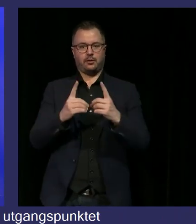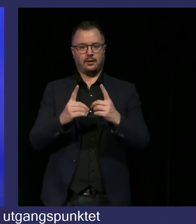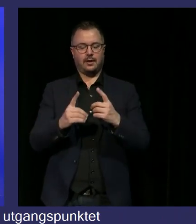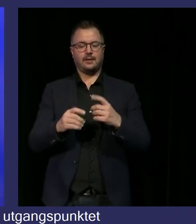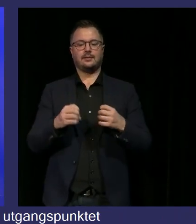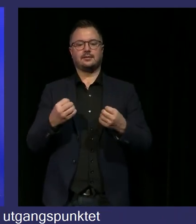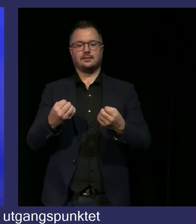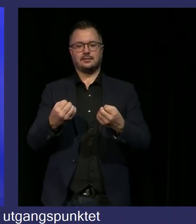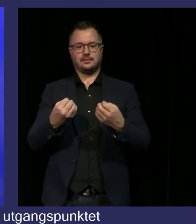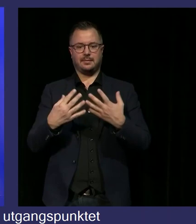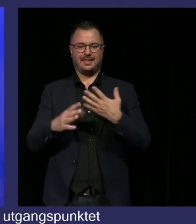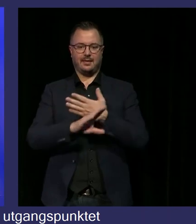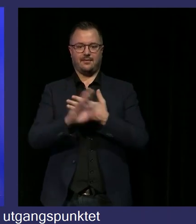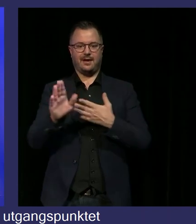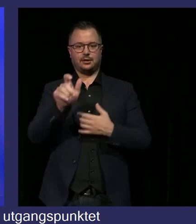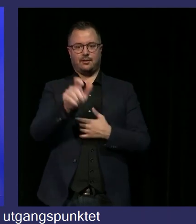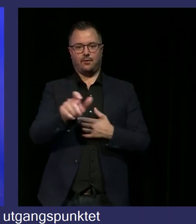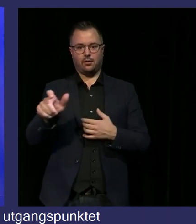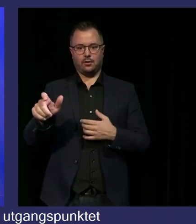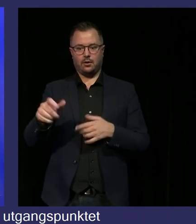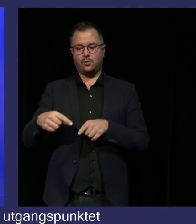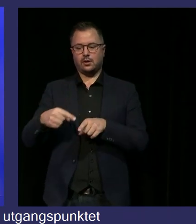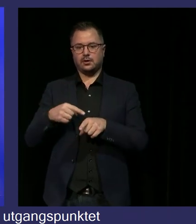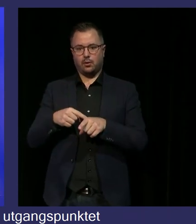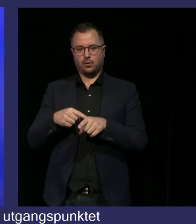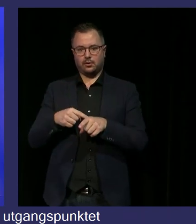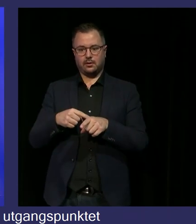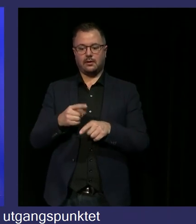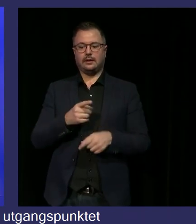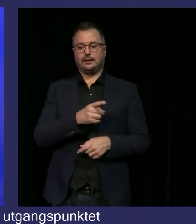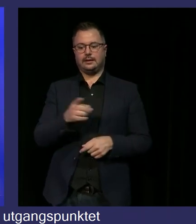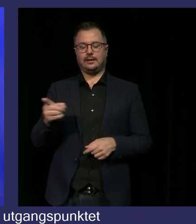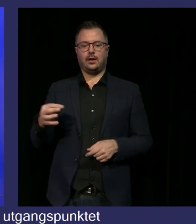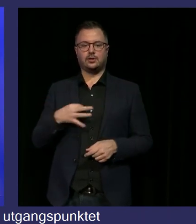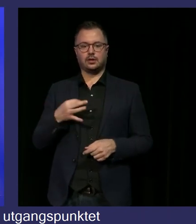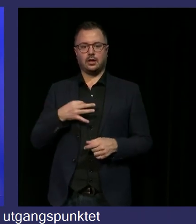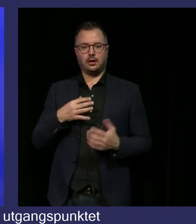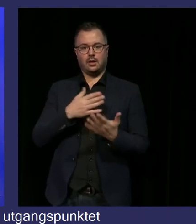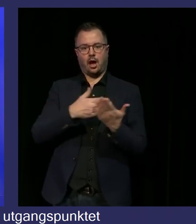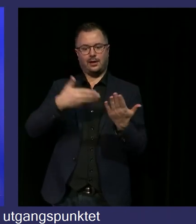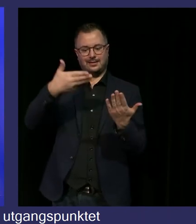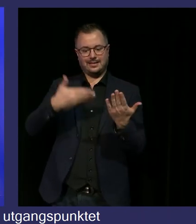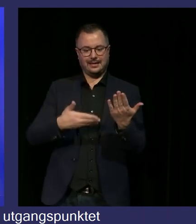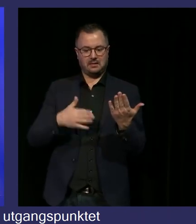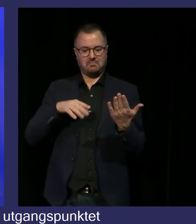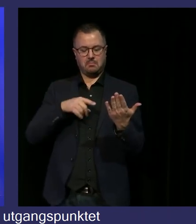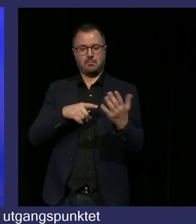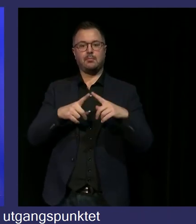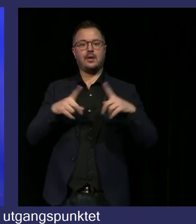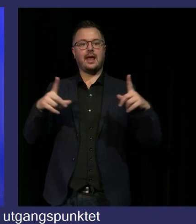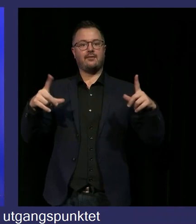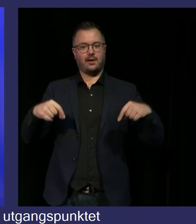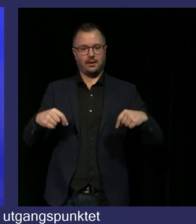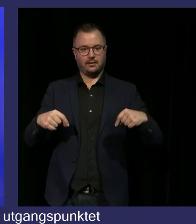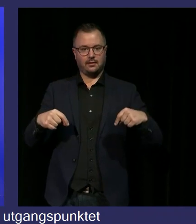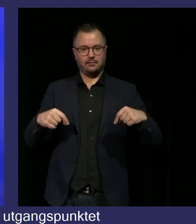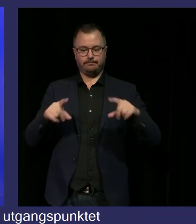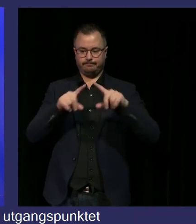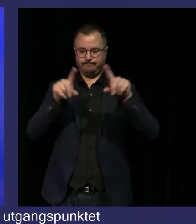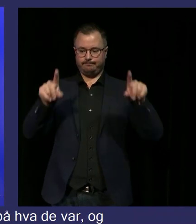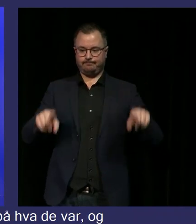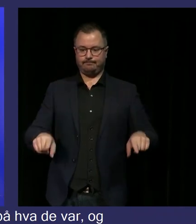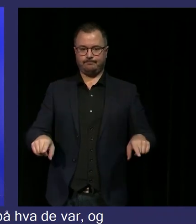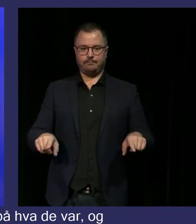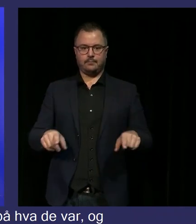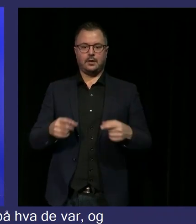smittevernfolkene. Og utgangspunktet var at de ønsket da å ha en halv side i brevet med